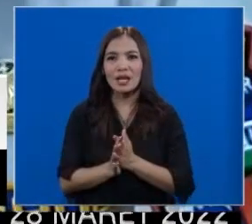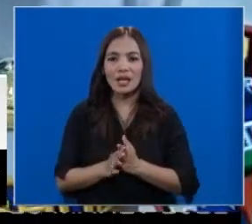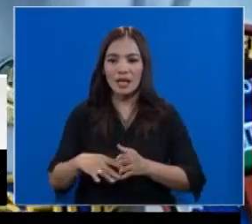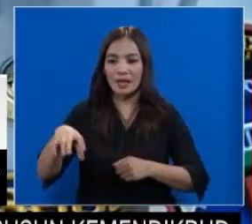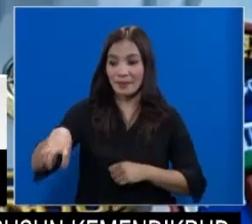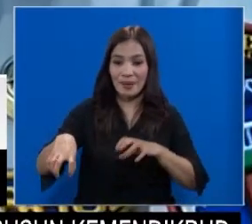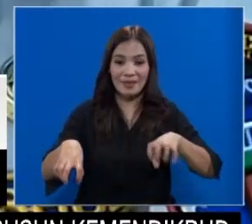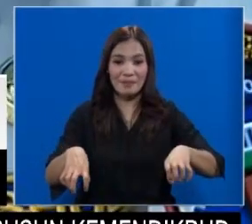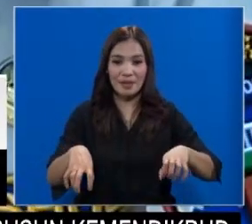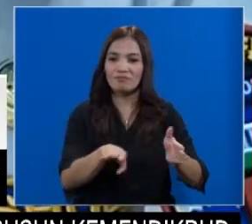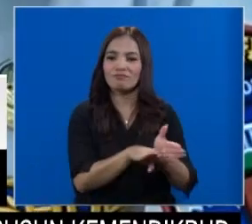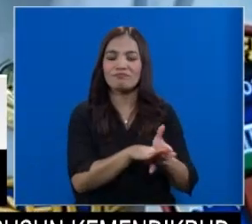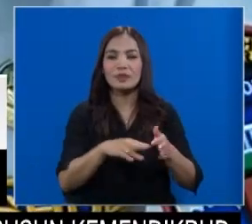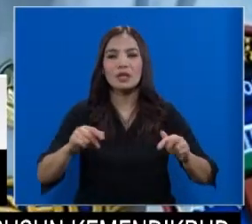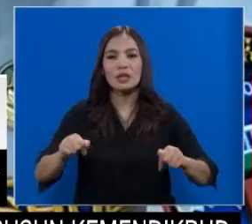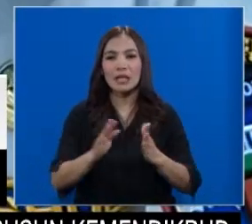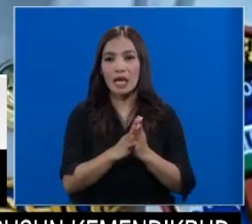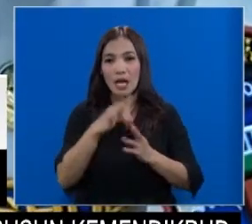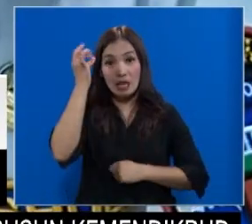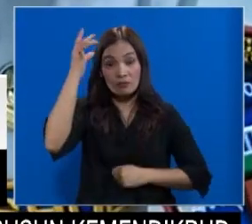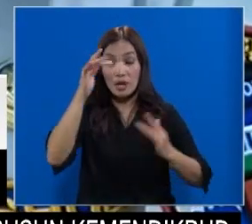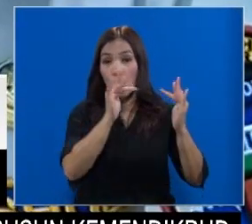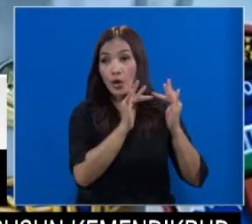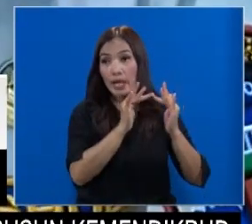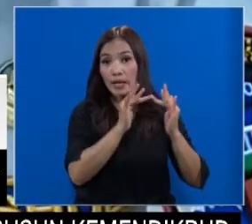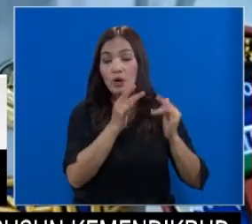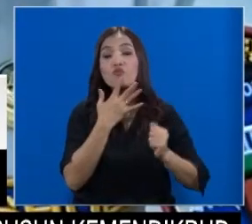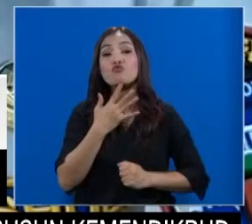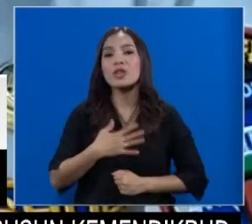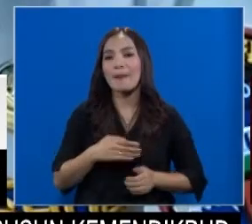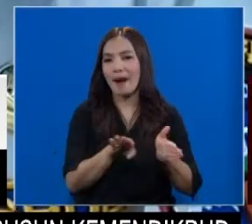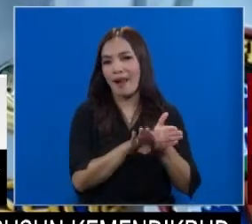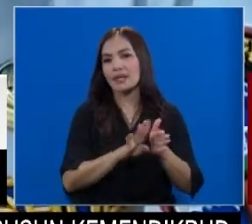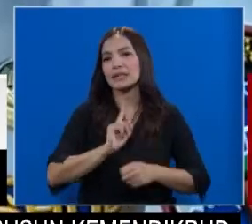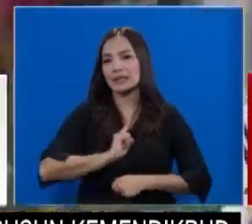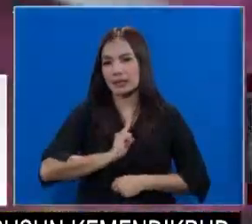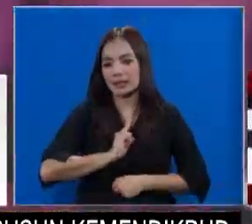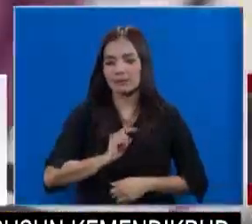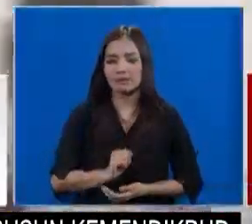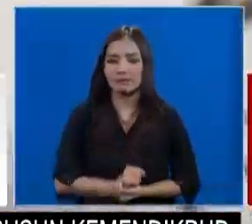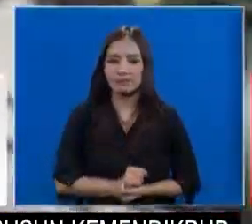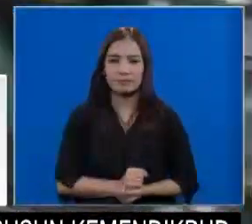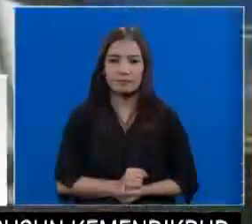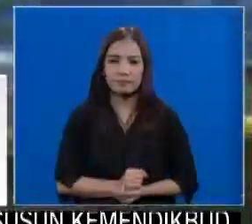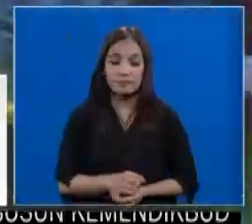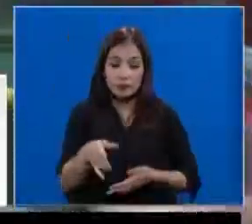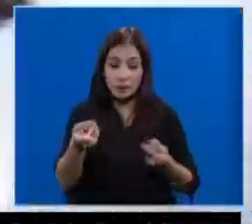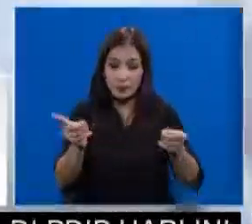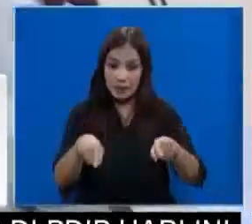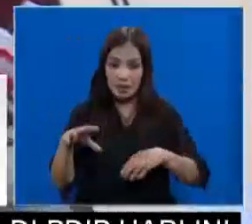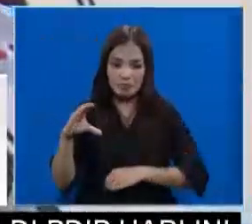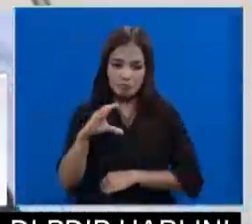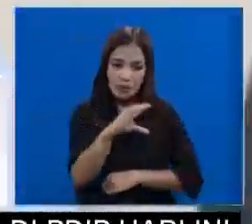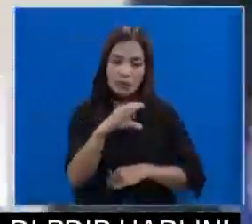pangkalannya. Nah, sementara online juga ada beberapa tempat pangkalan sebenarnya yang kita atur di kota Bogor. Sebagai moda